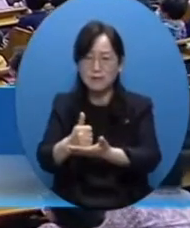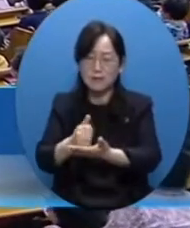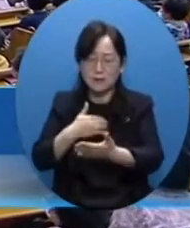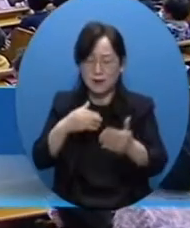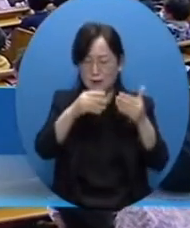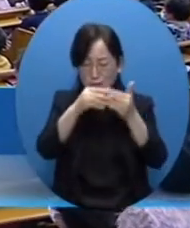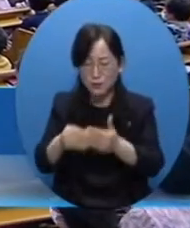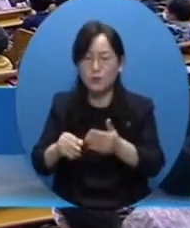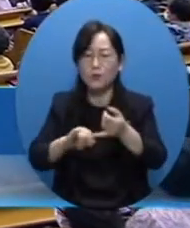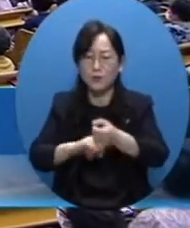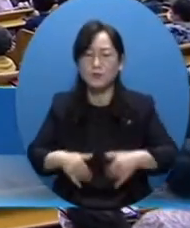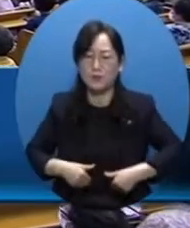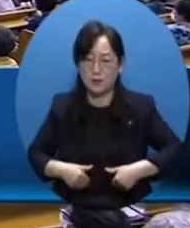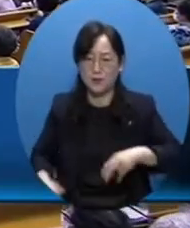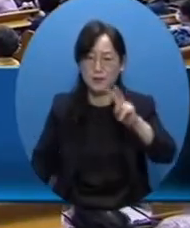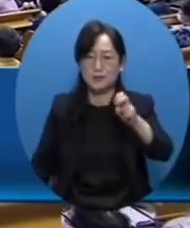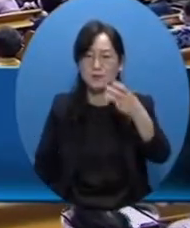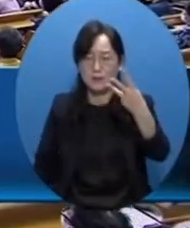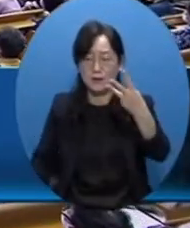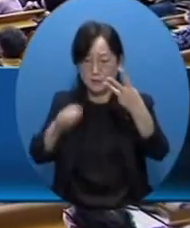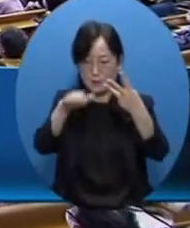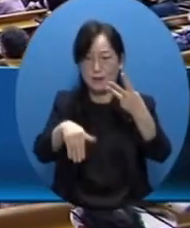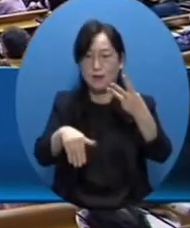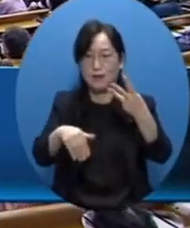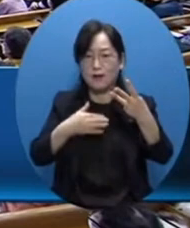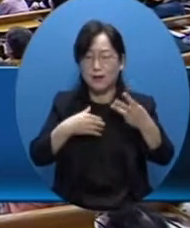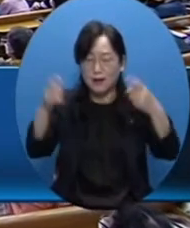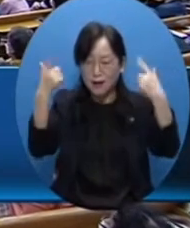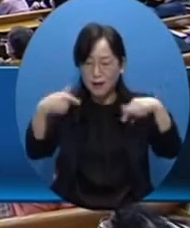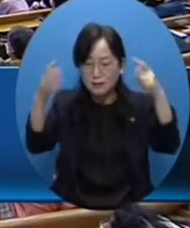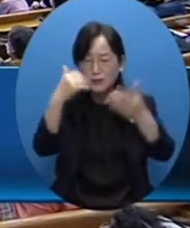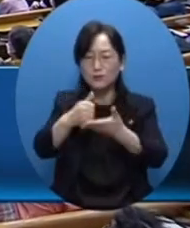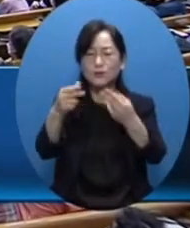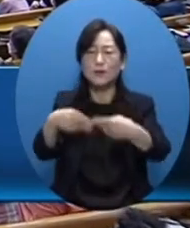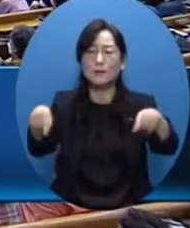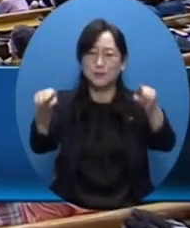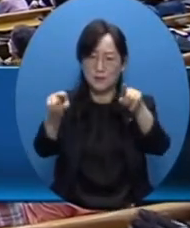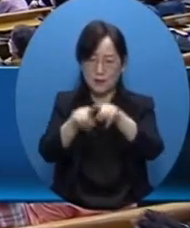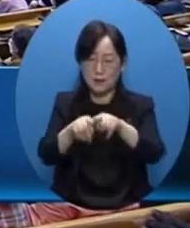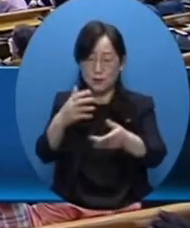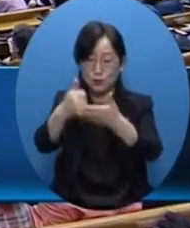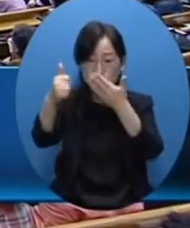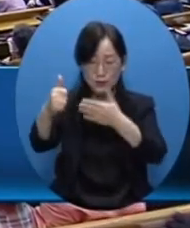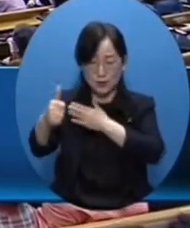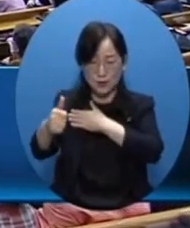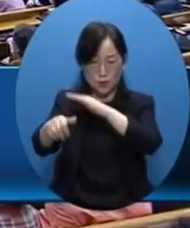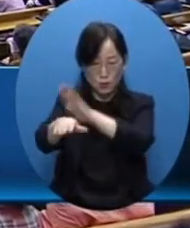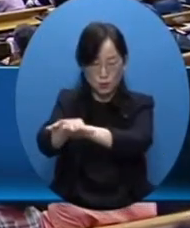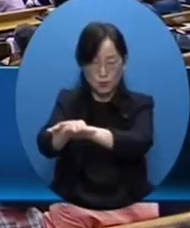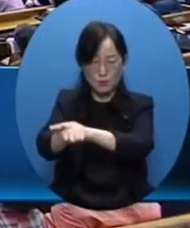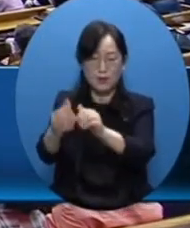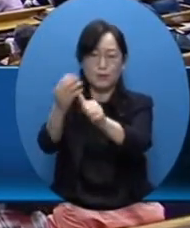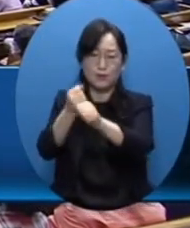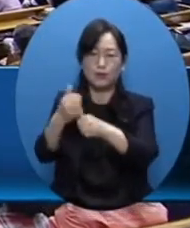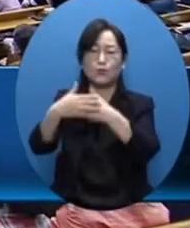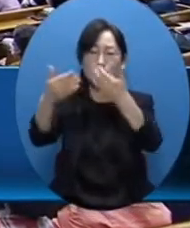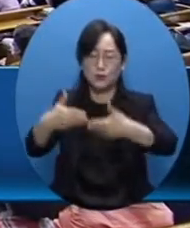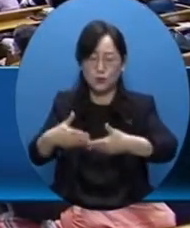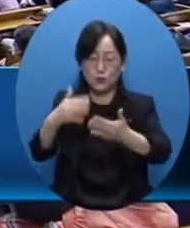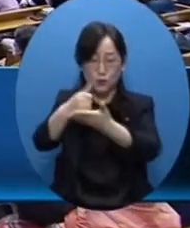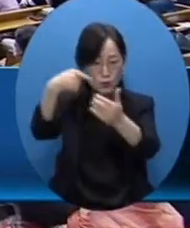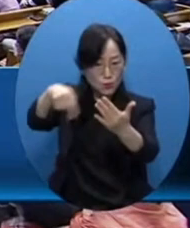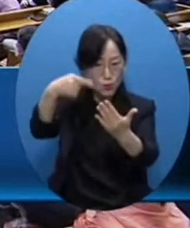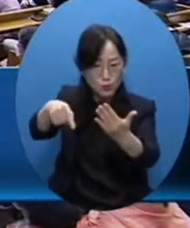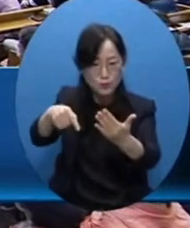하셔야 됩니다 2 제 3절 2차 절의 이어가지 고백합니다 내가 항상 주와 함께 하니 주께서 내 오른손을 부터 션 나이가 주익 유분으로